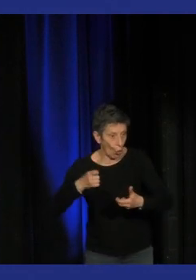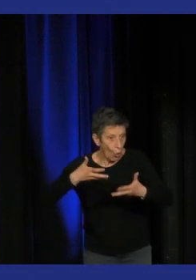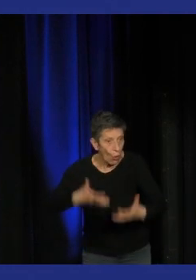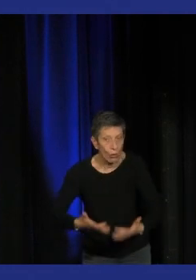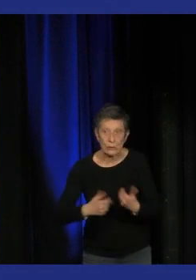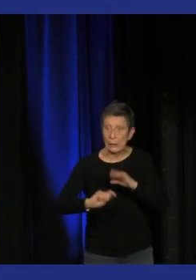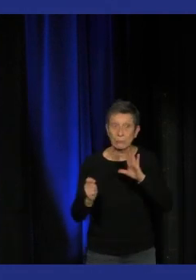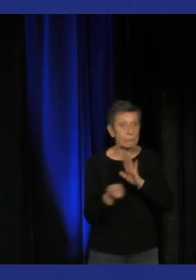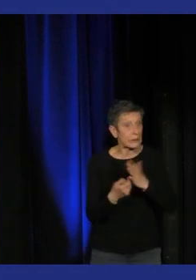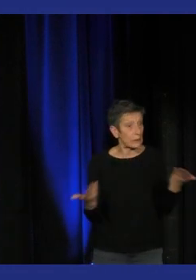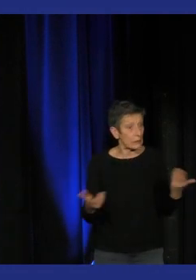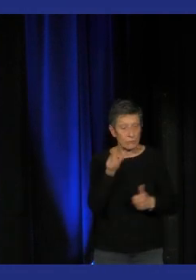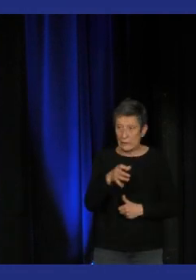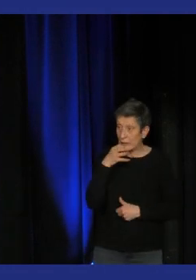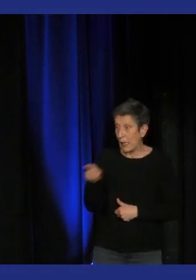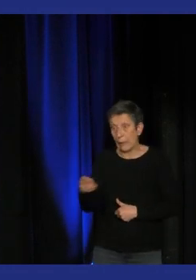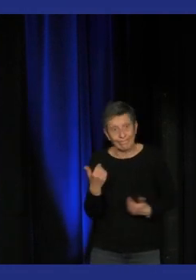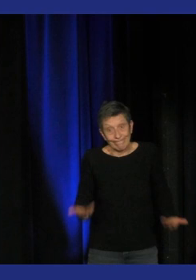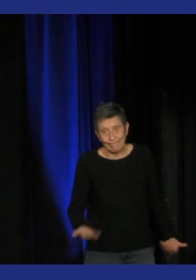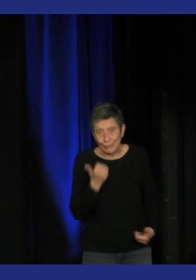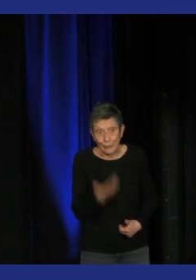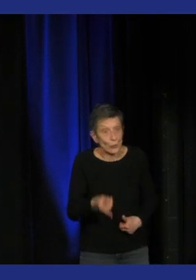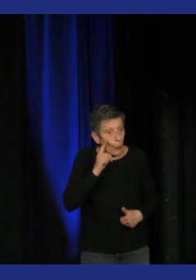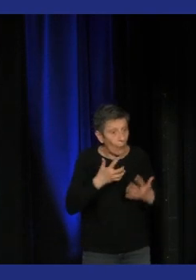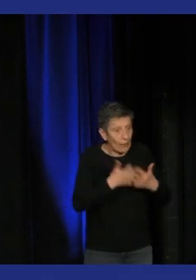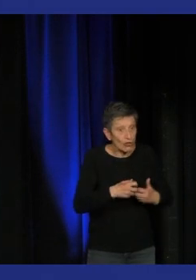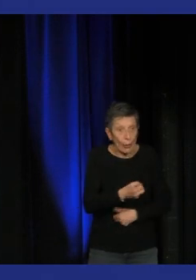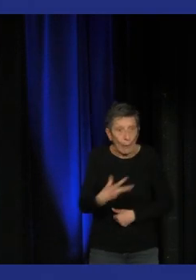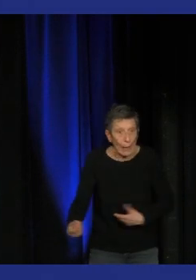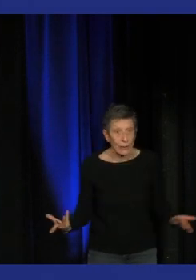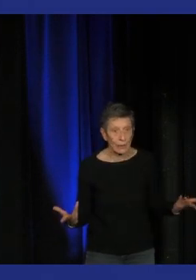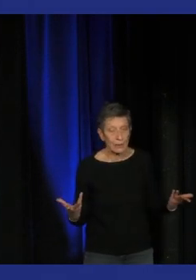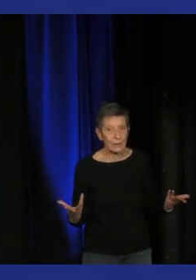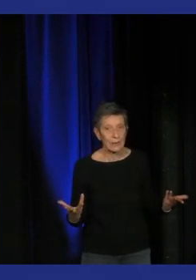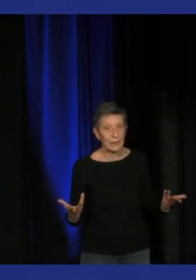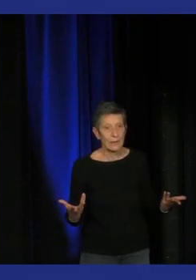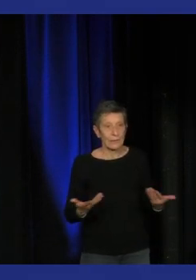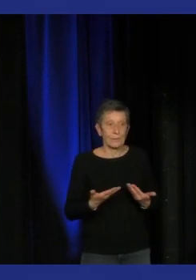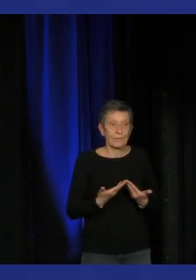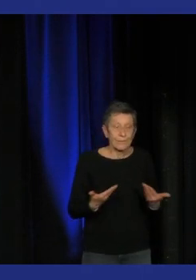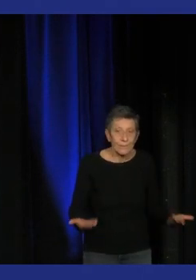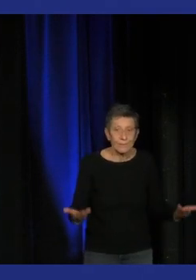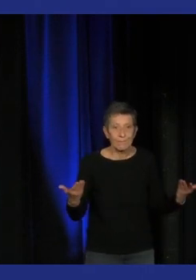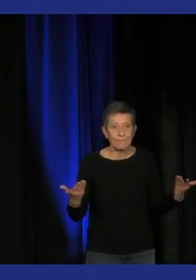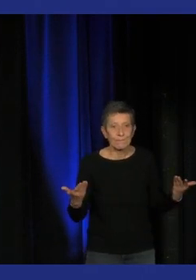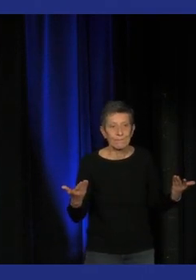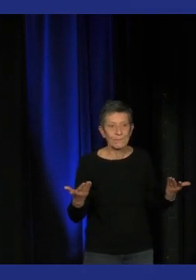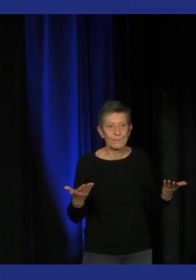dit un jour « Ah ben non, vous n'allez pas pouvoir vous baigner aujourd'hui parce que l'appareil est en panne ». Et là, on voit à quel